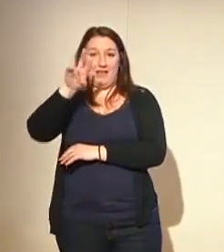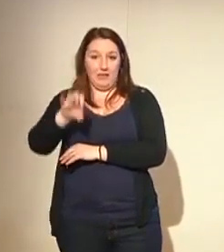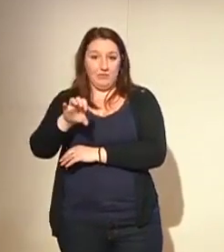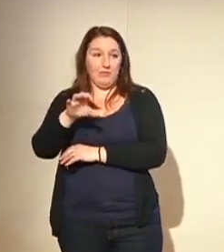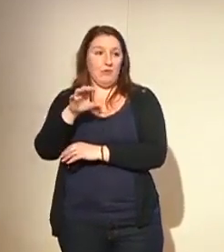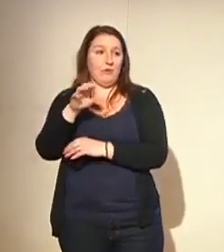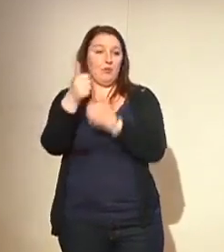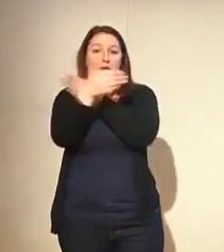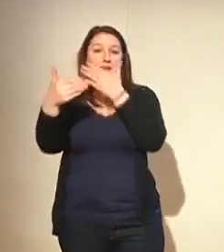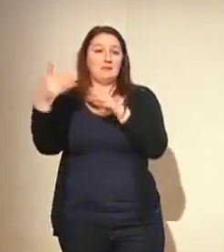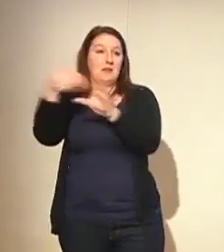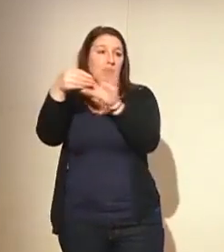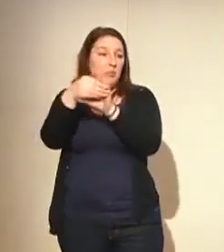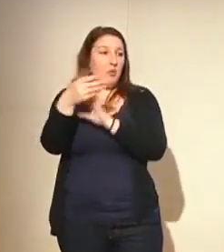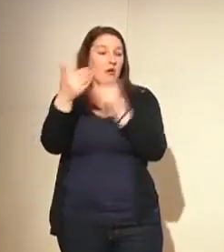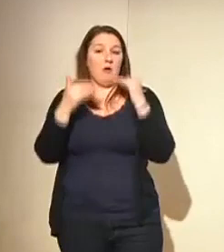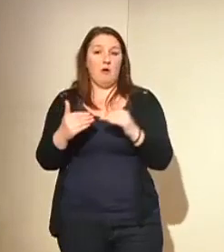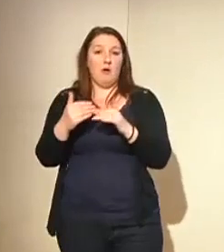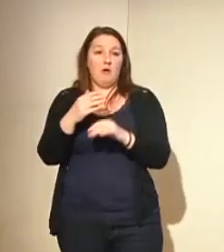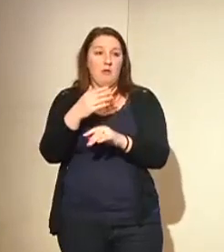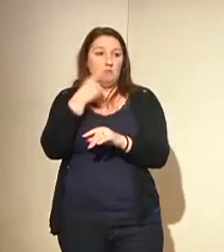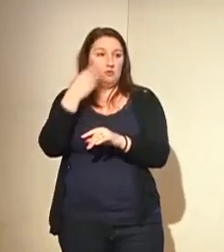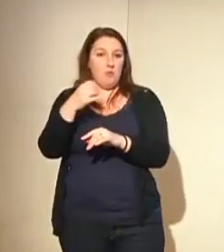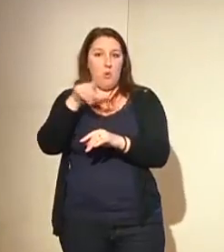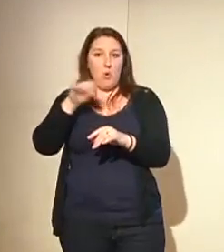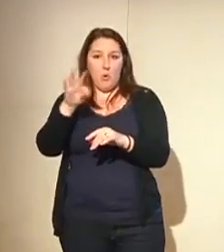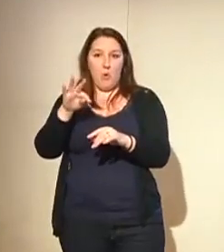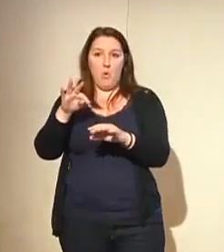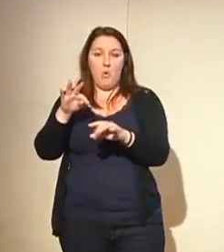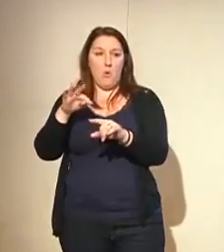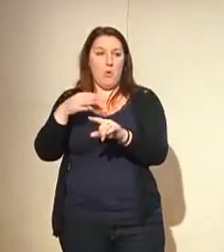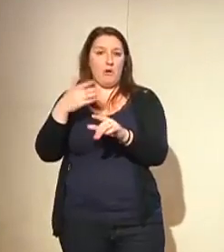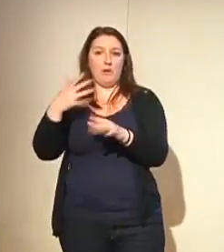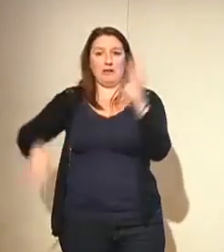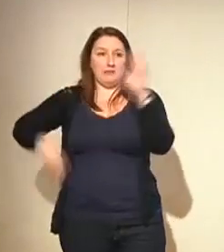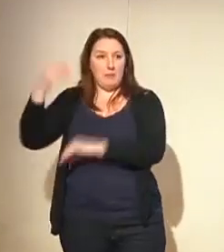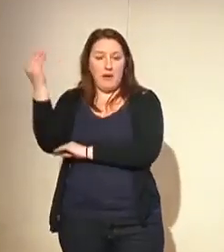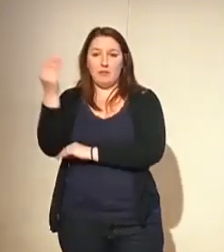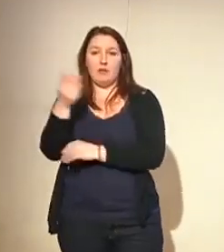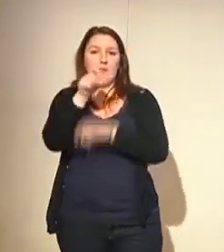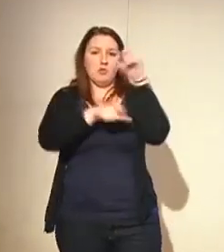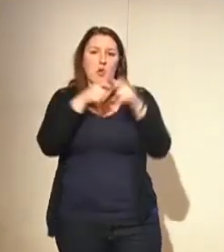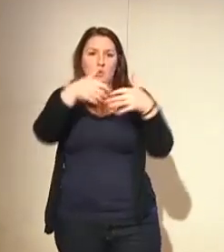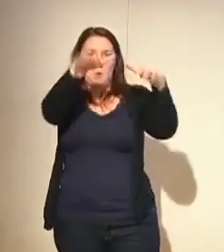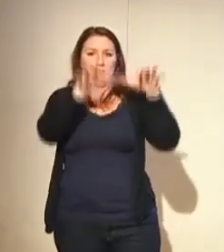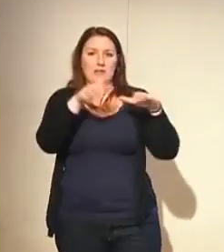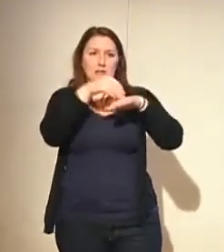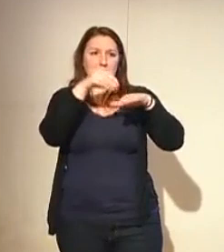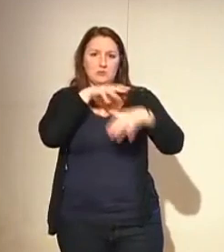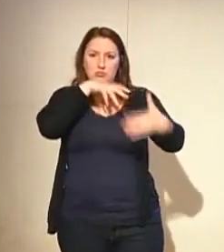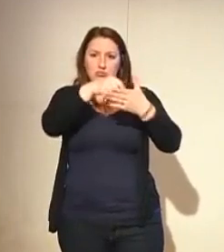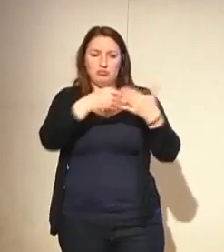caiss d'épargne donc ces quatre là faisaient déjà partie du conseil d'administration pour